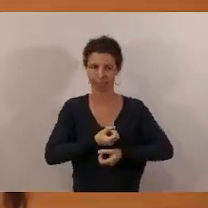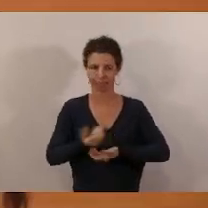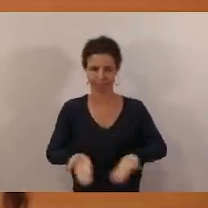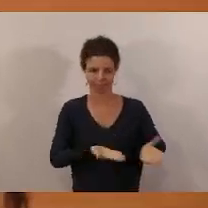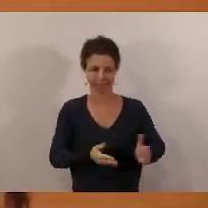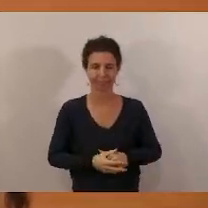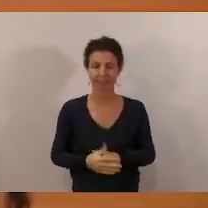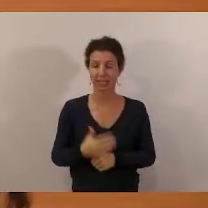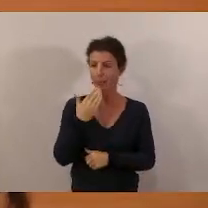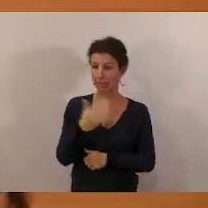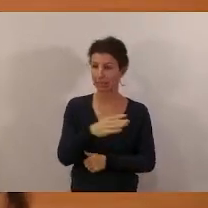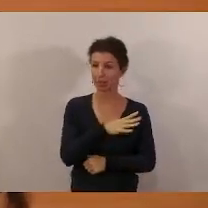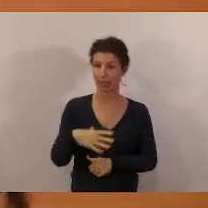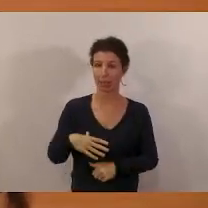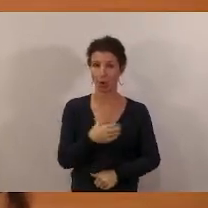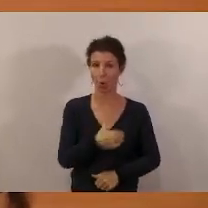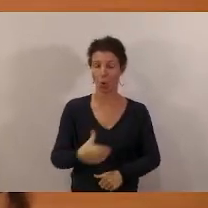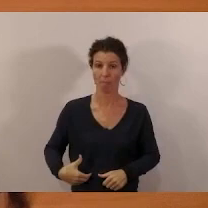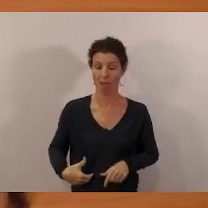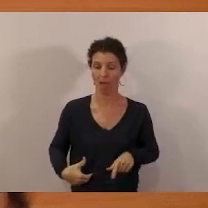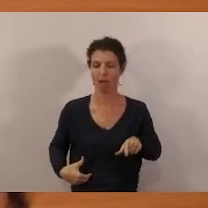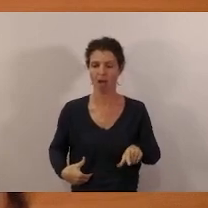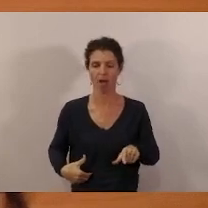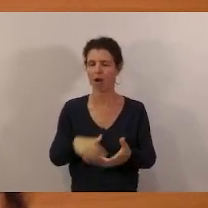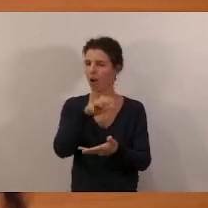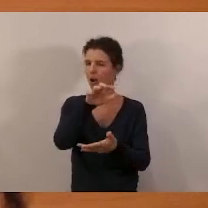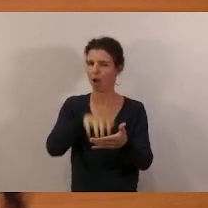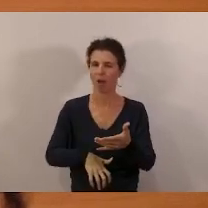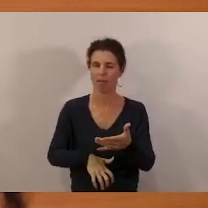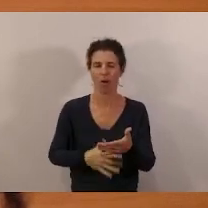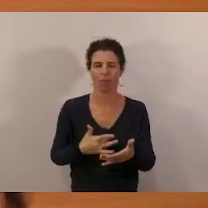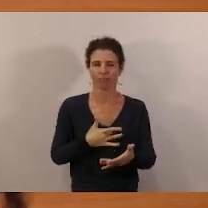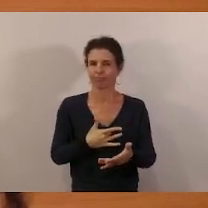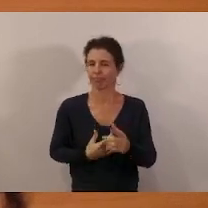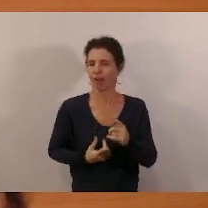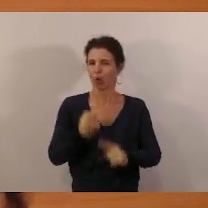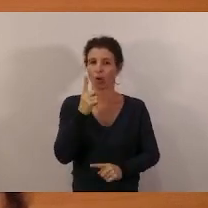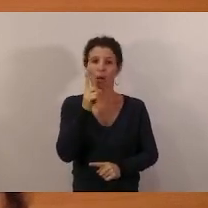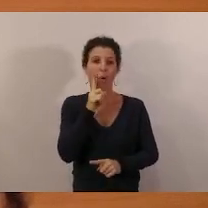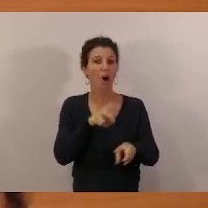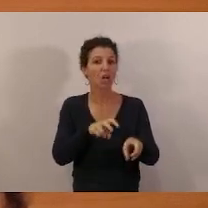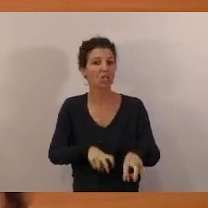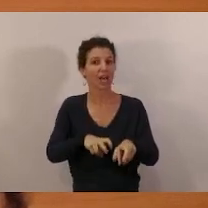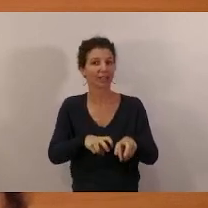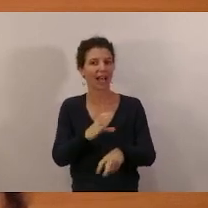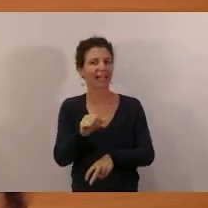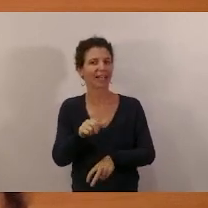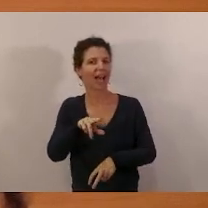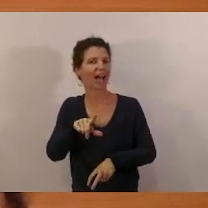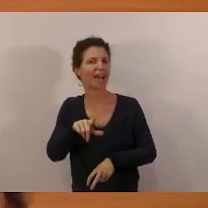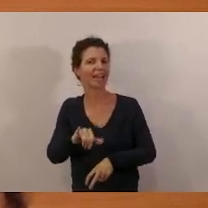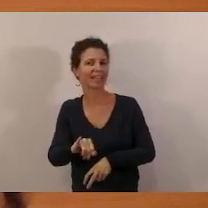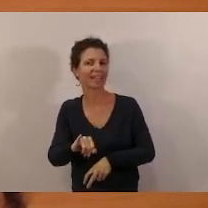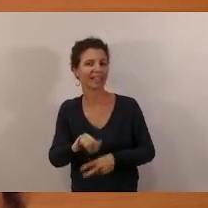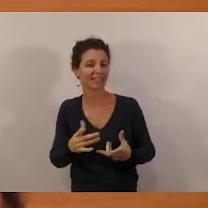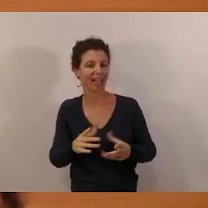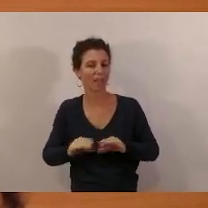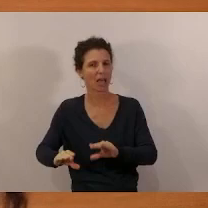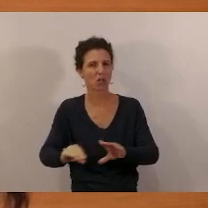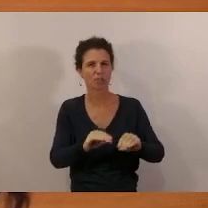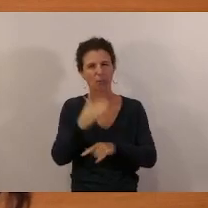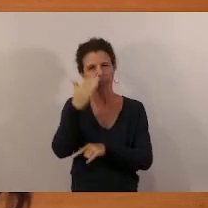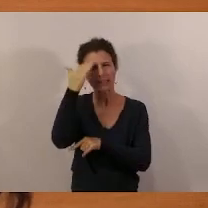la maire, effectivement ça, c'est un rapport qui me tient particulièrement à cœur parce qu'on parle de l'aménagement du jardin Carli. Vous savez où il est le jardin Carli? C'est le jardin